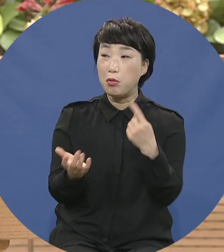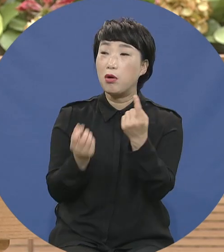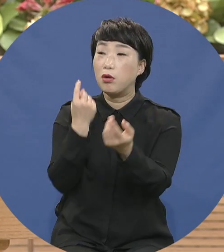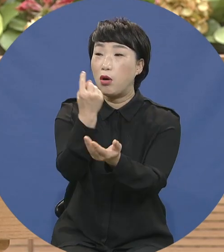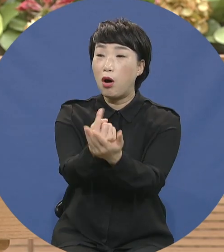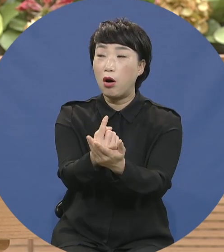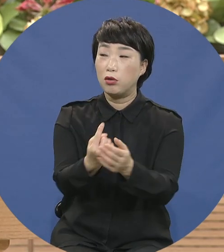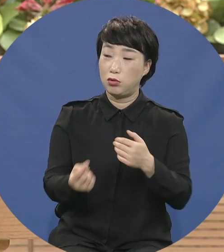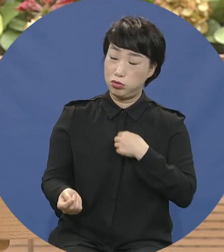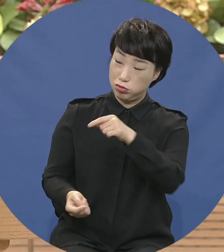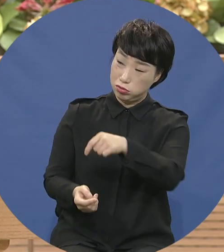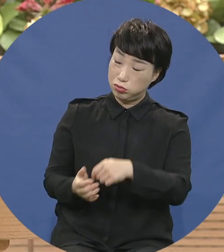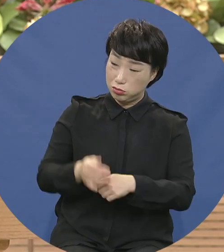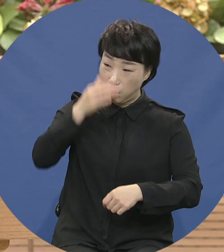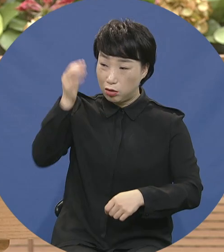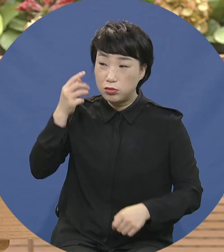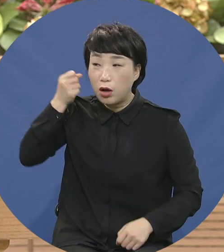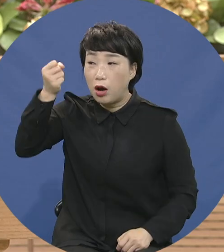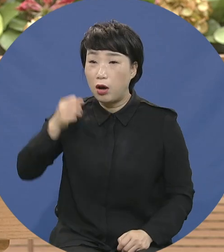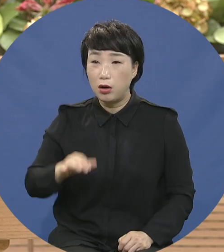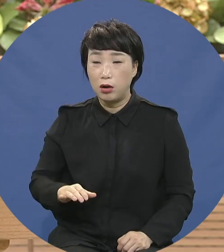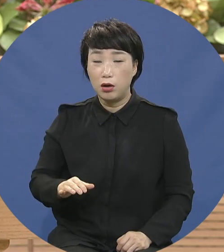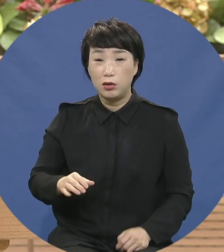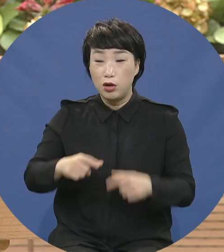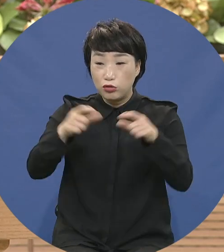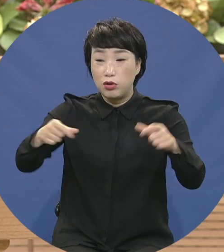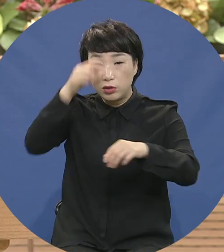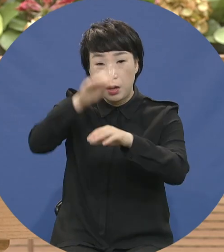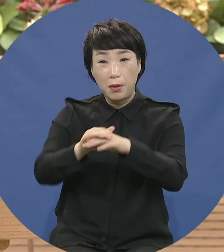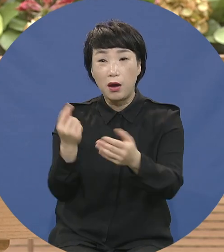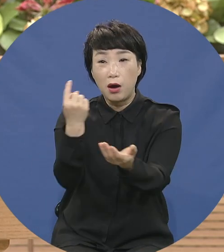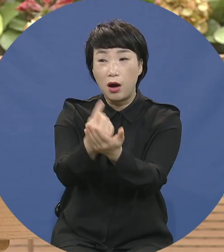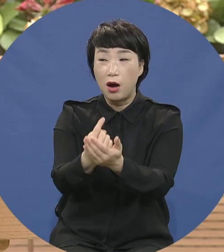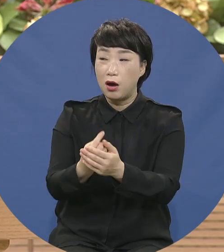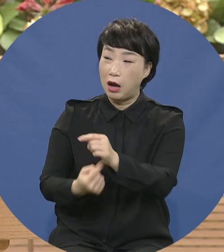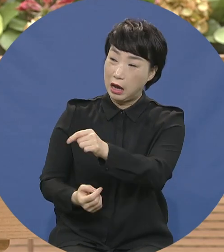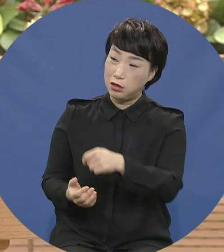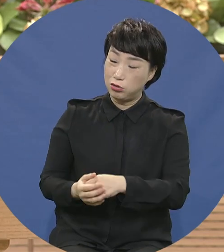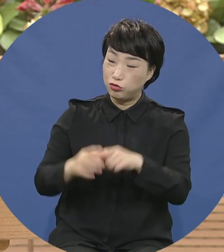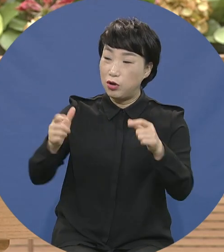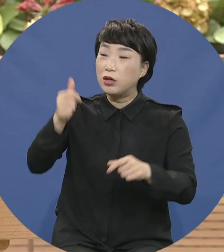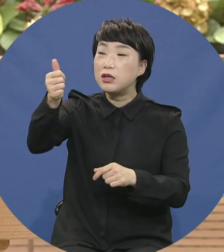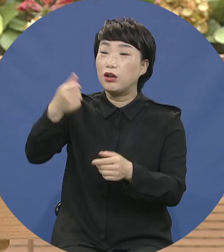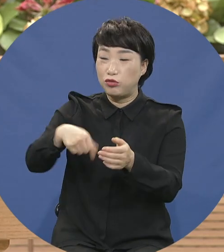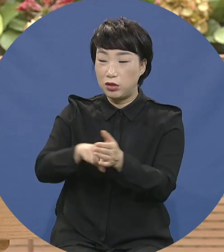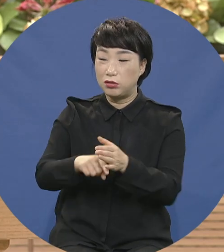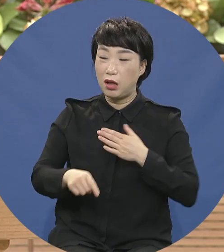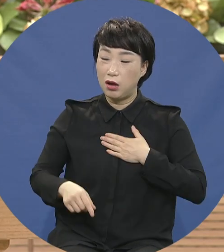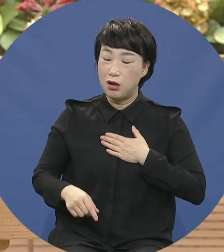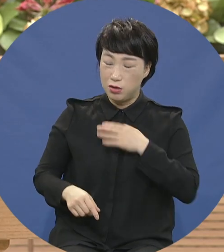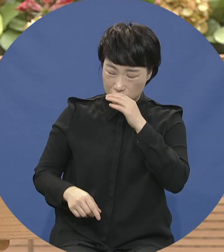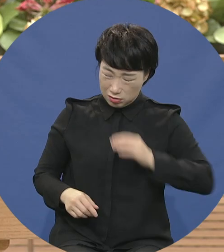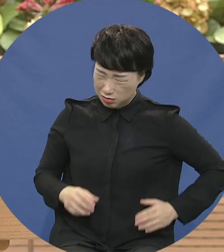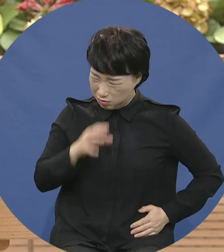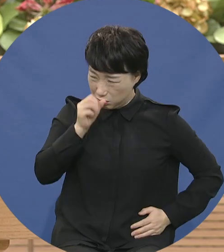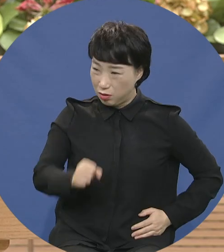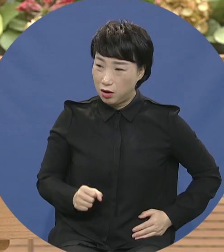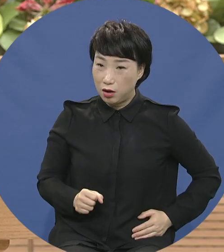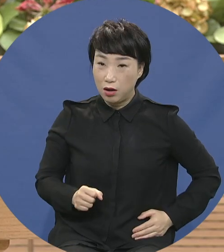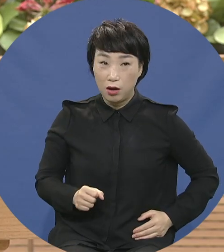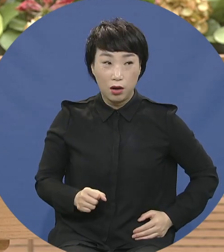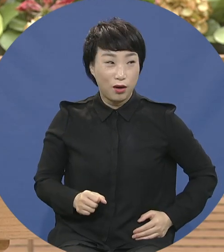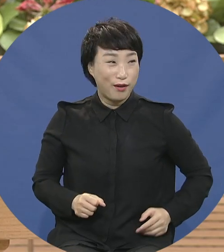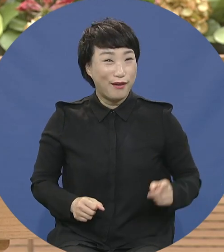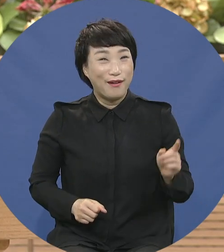거 인심 쓰는 거 아니야? 내가 구역 예배 모여주는 거 구역장 위에서 인심 쓰는 거 아니야? 이 사람은